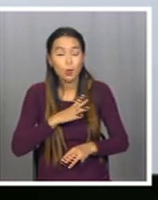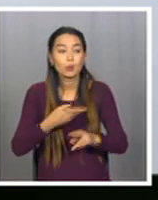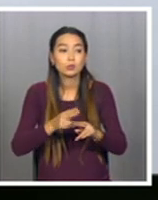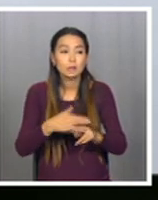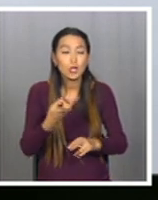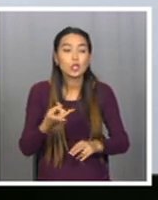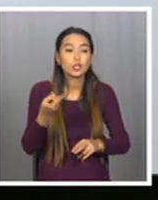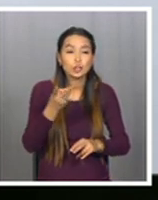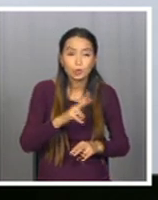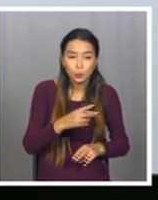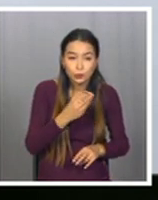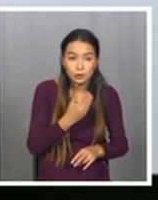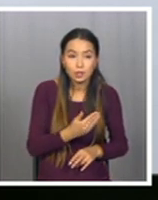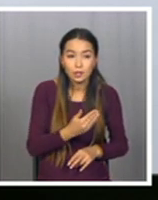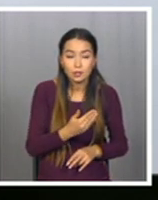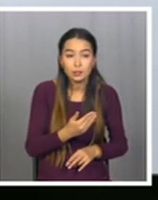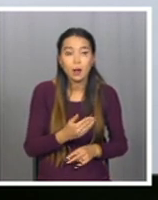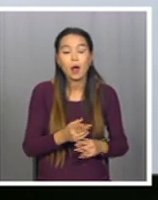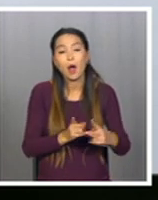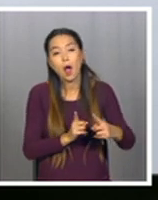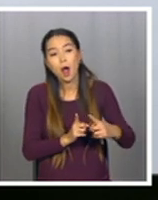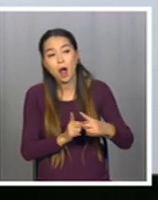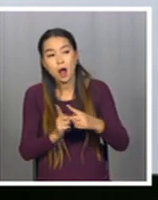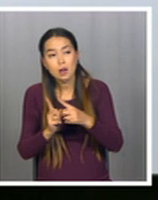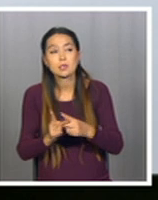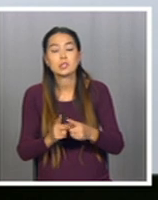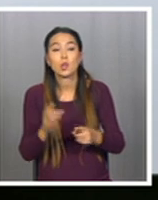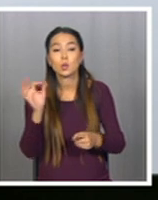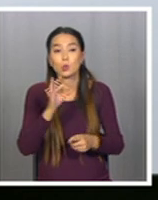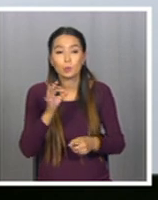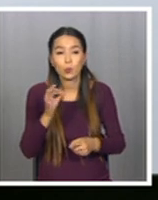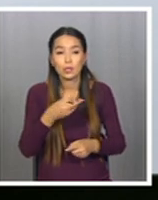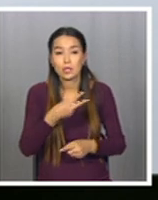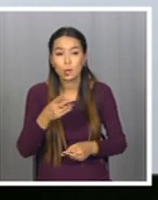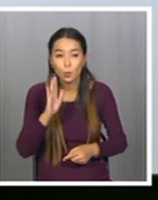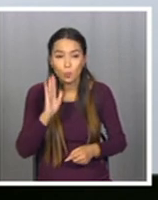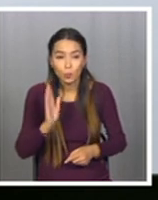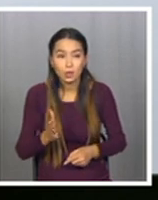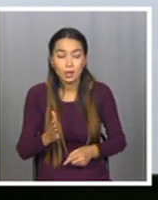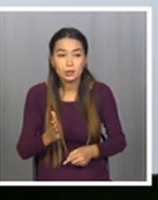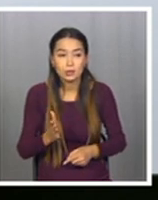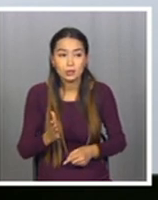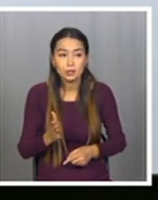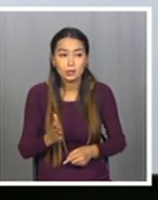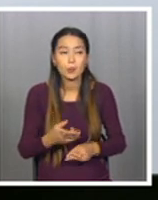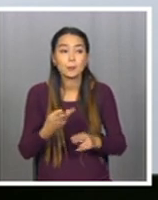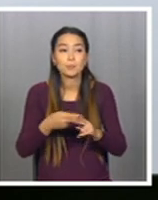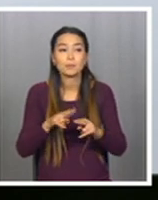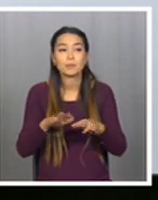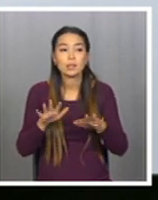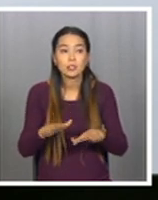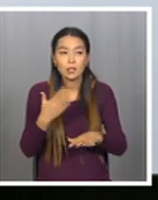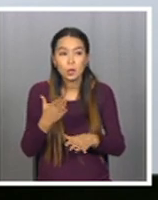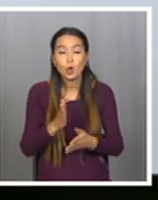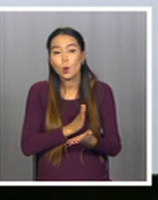де арасындағы бұрыш нөлге тең болады. Және мына жердегі